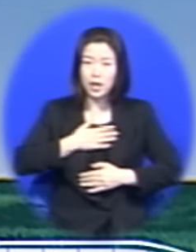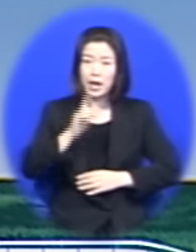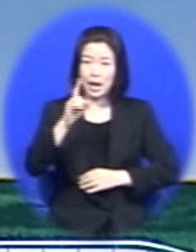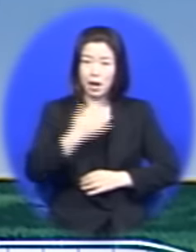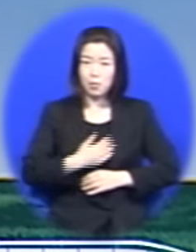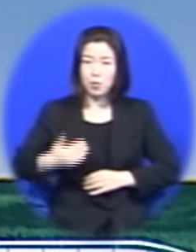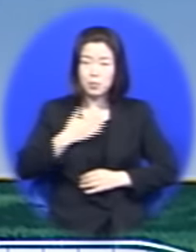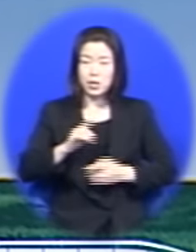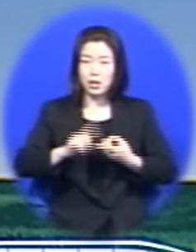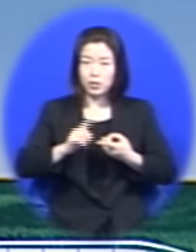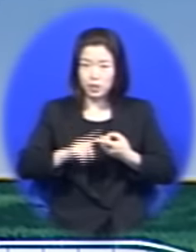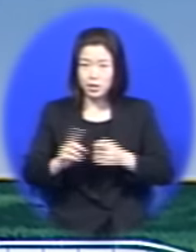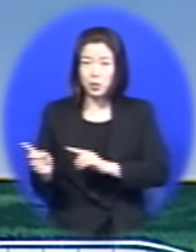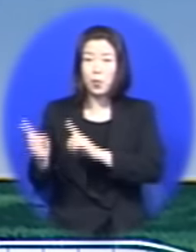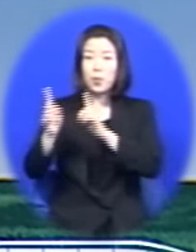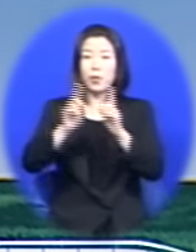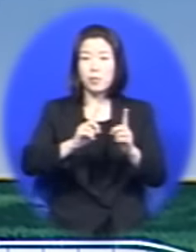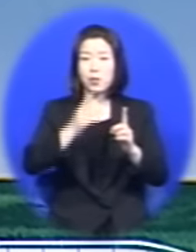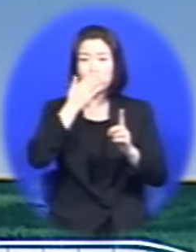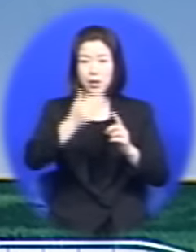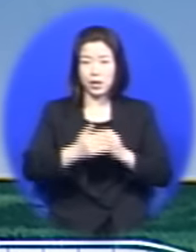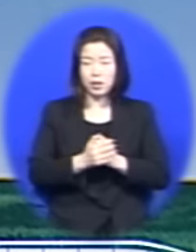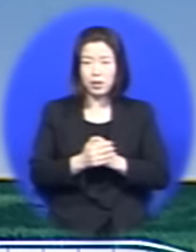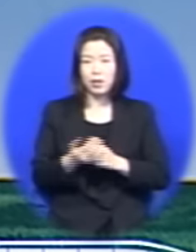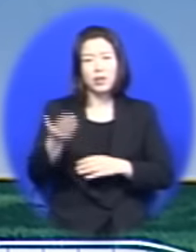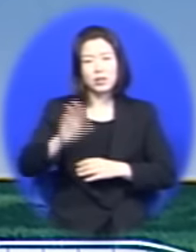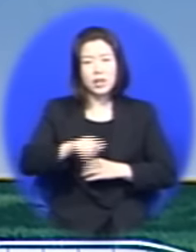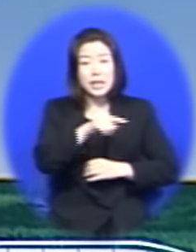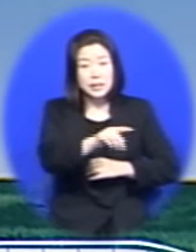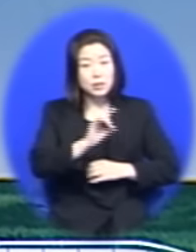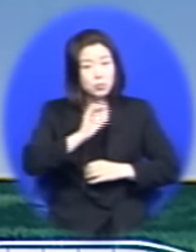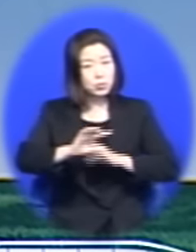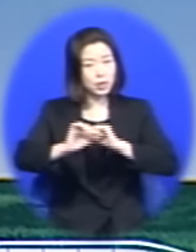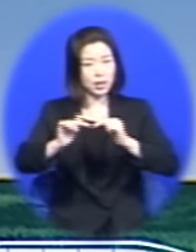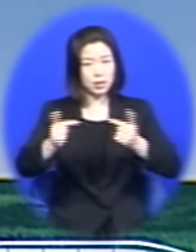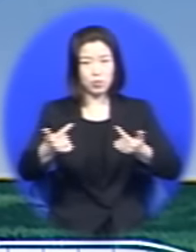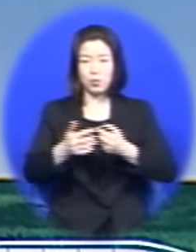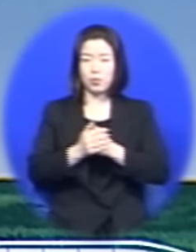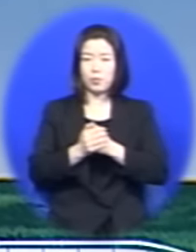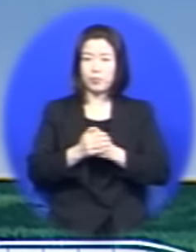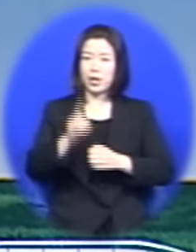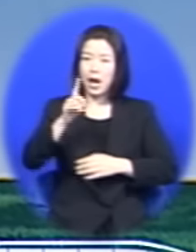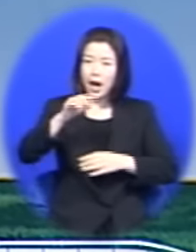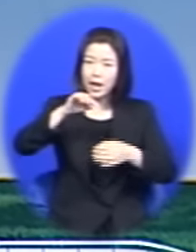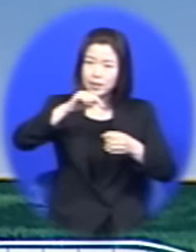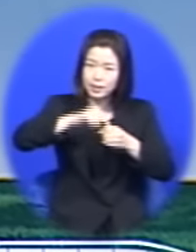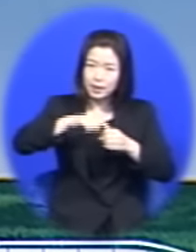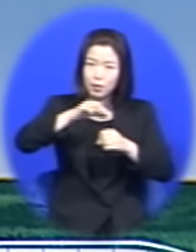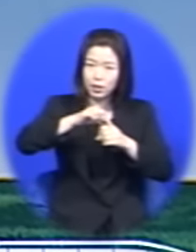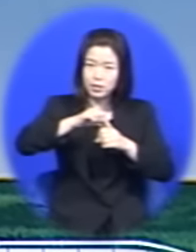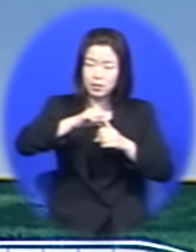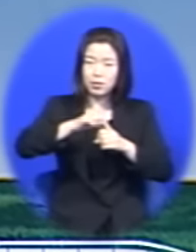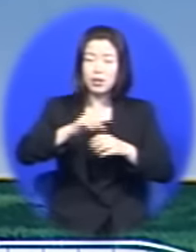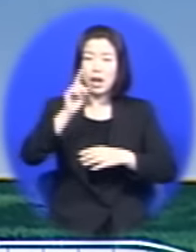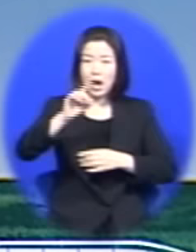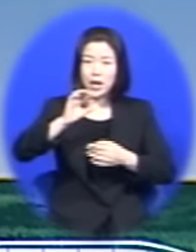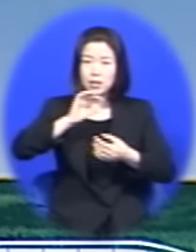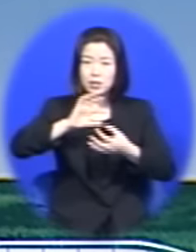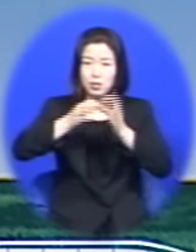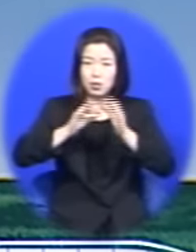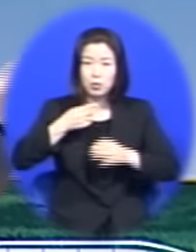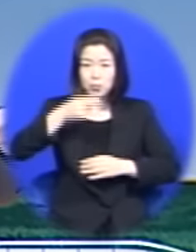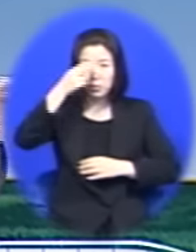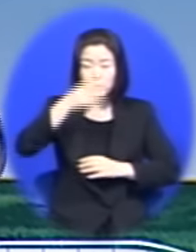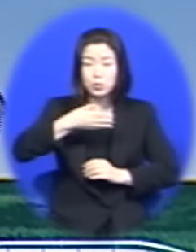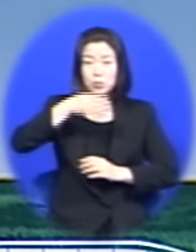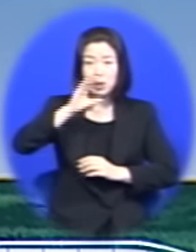것을 다시 회복하는 겁니다. 그런데 그뿐만 아니고 또 한 떡에서 한 포도주를 마시는